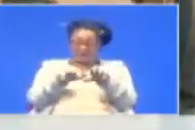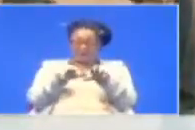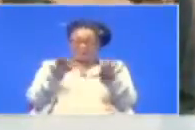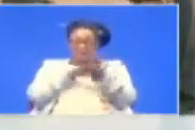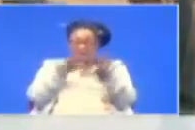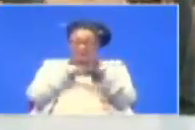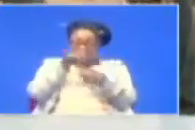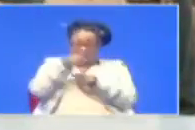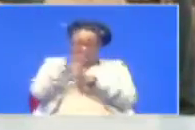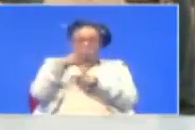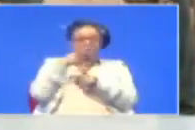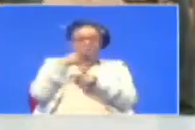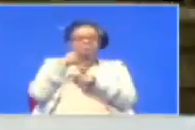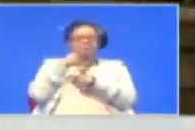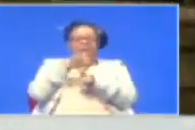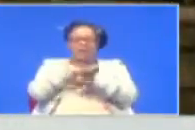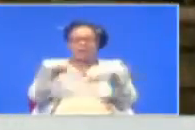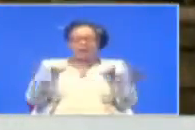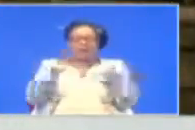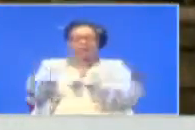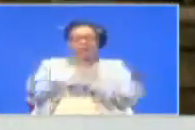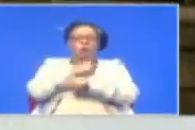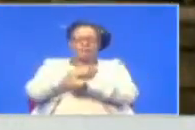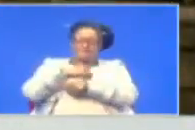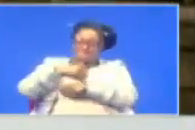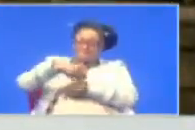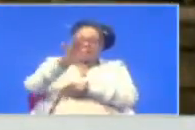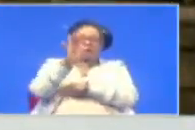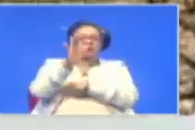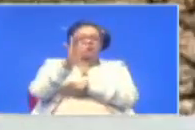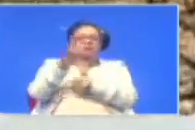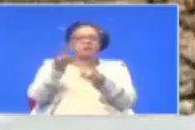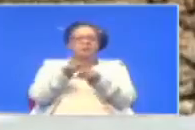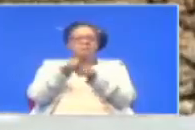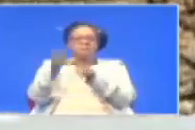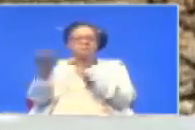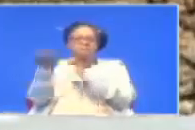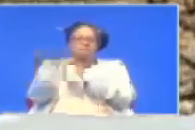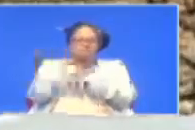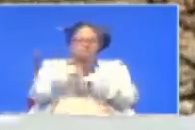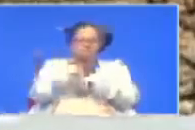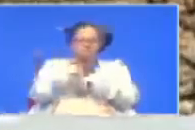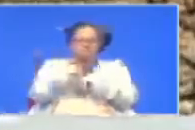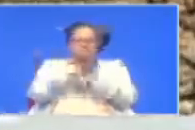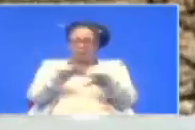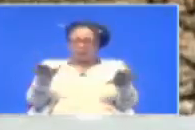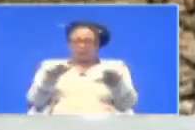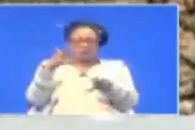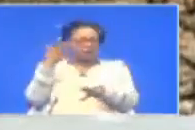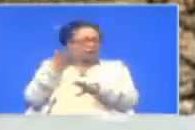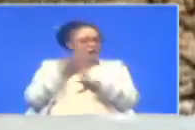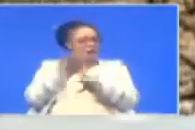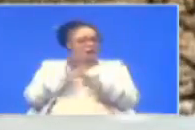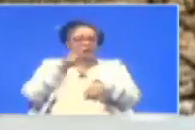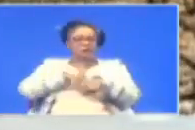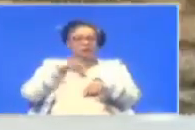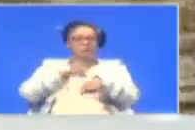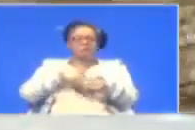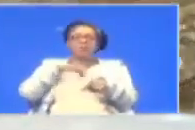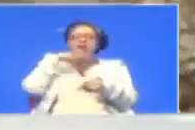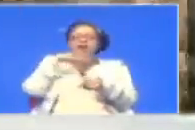kuwa ardhi ilipojengwa shule hiyo ni yake, na vilio vyake vya kurejeshewa ardhi hiyo vimekuwa vikigonga mwamba hadi mauti alipomkumba